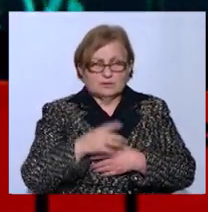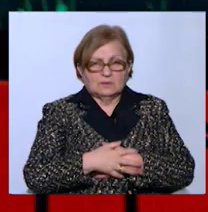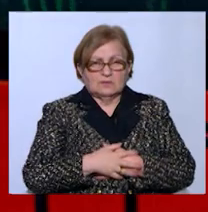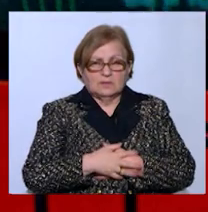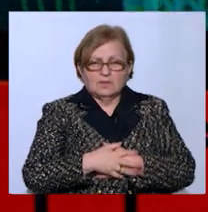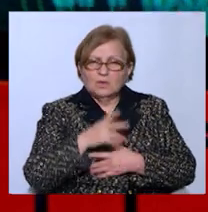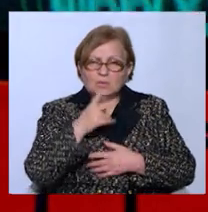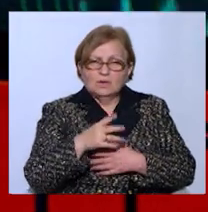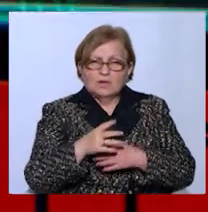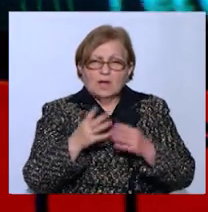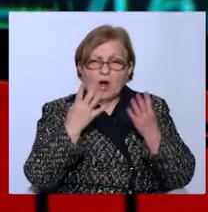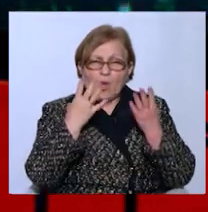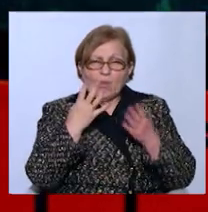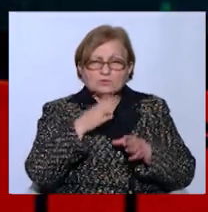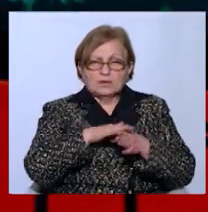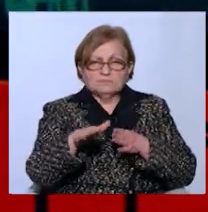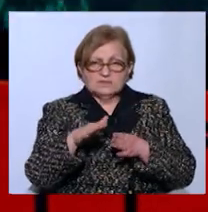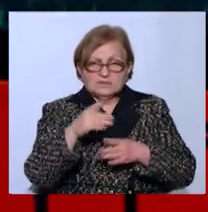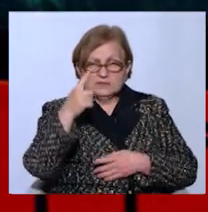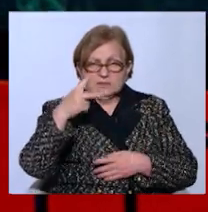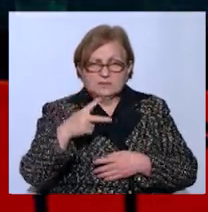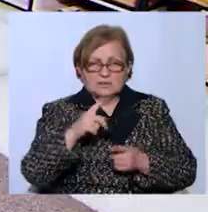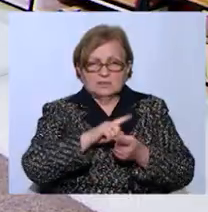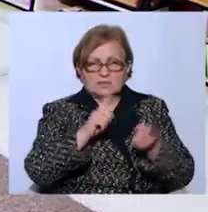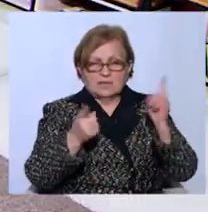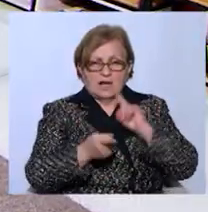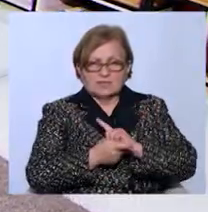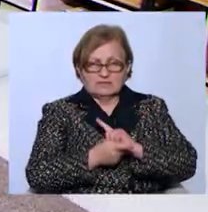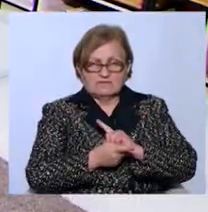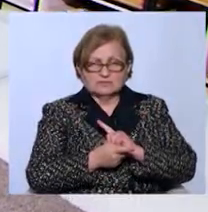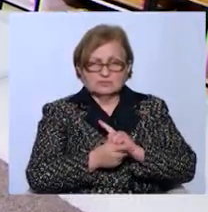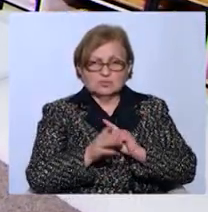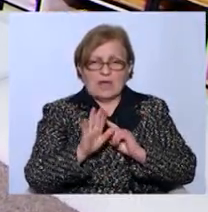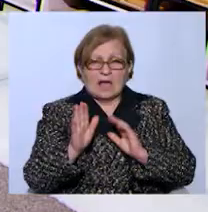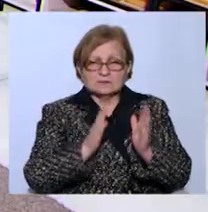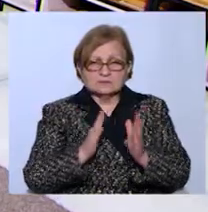რა შეიძლება საქმე. 4/1, მოდი გადავაქციოთ არაწესიერ წილადად.